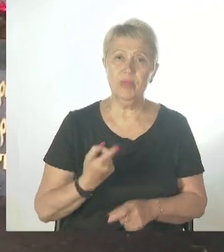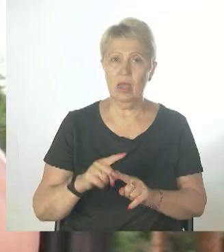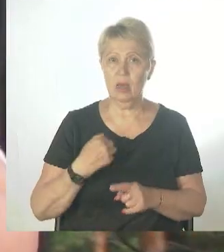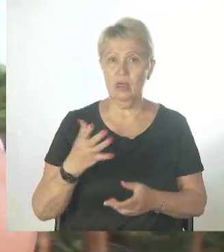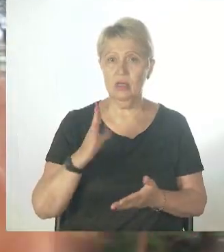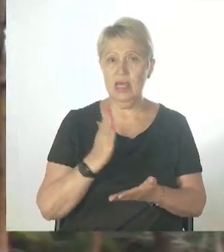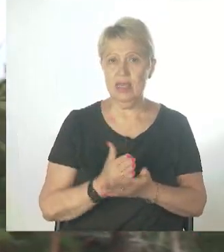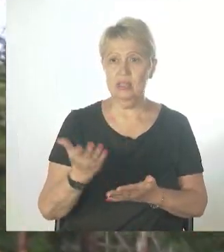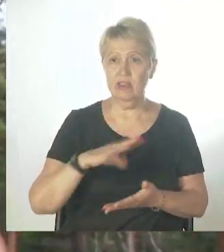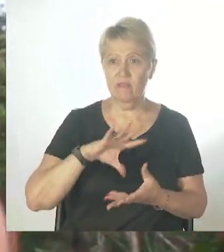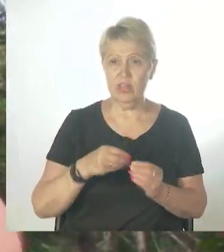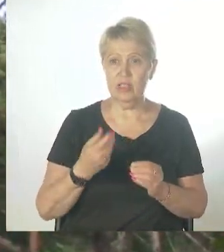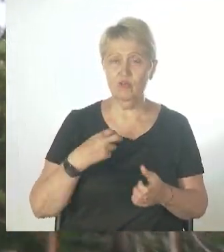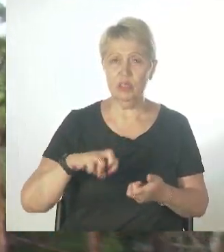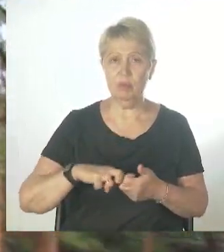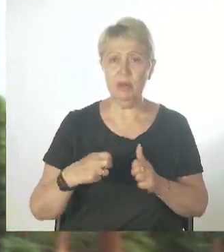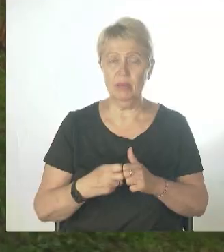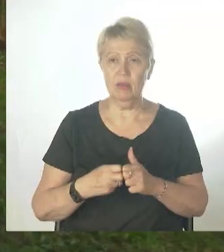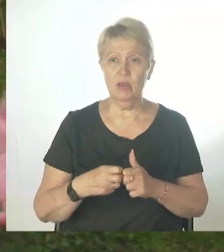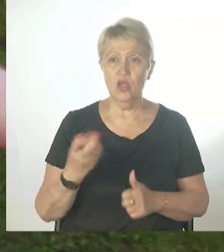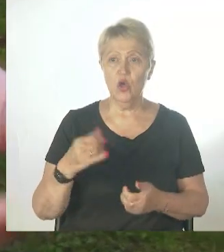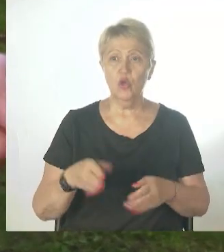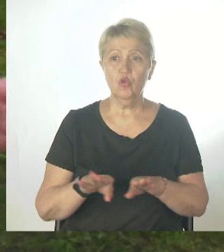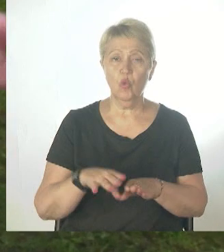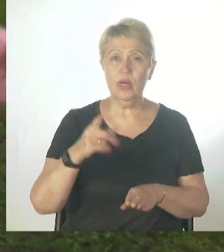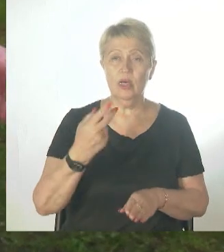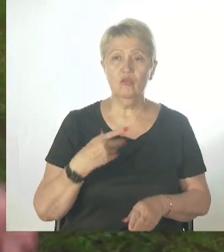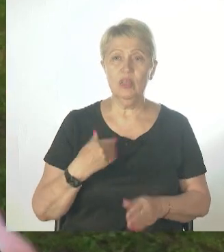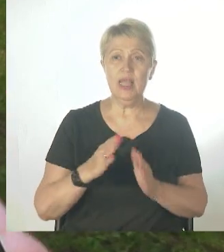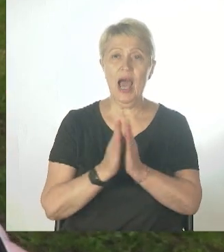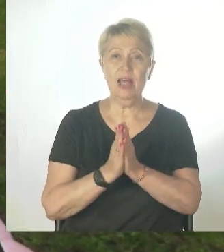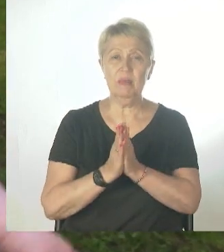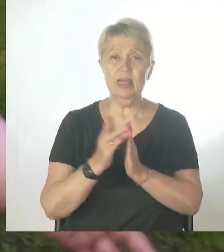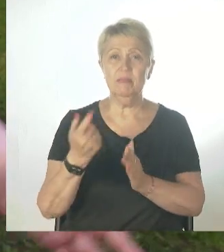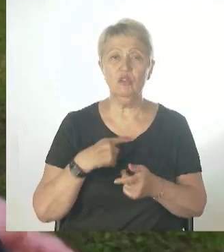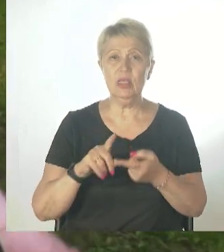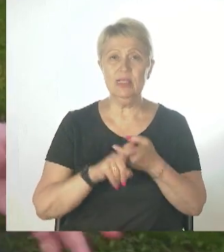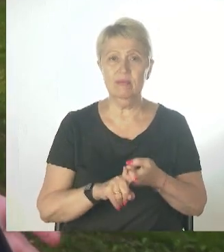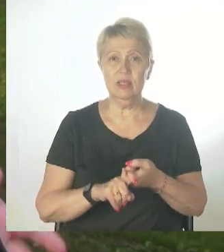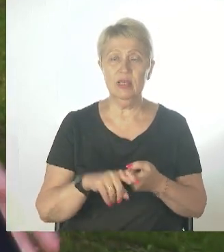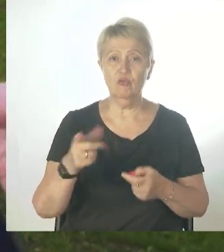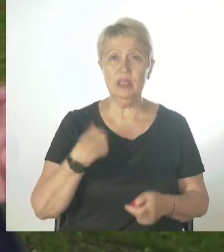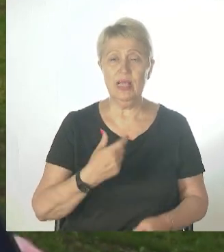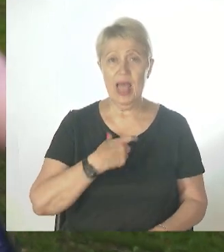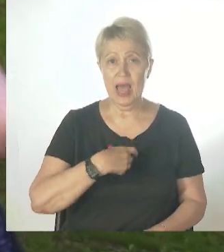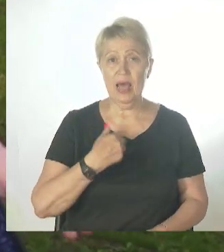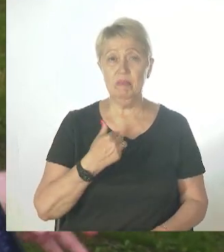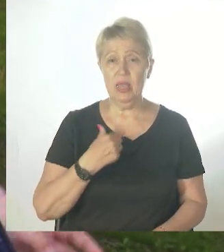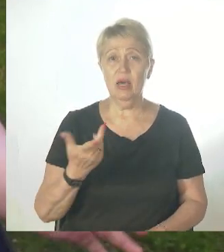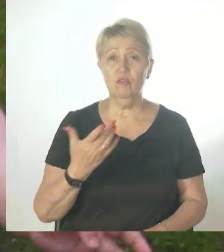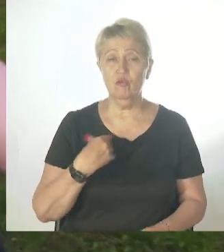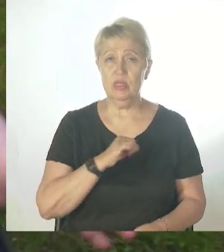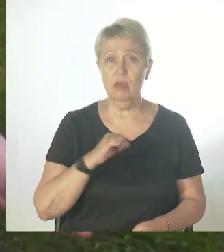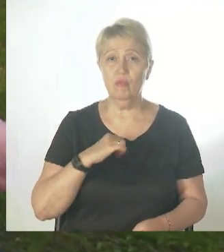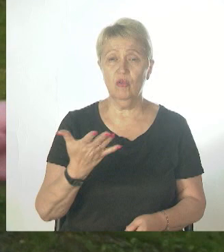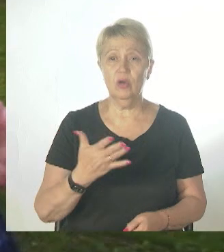все проблемы. Не только от молитвы зависит, как ты живешь в семье. От тебя же лично тоже очень многое зависит. Каков ты? Какая ты жена?